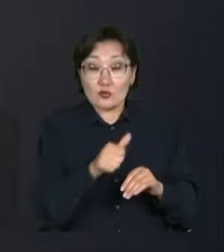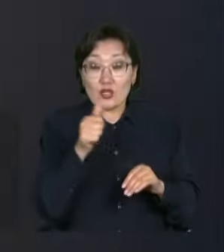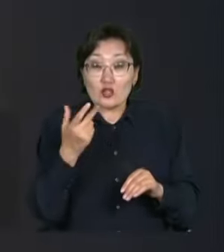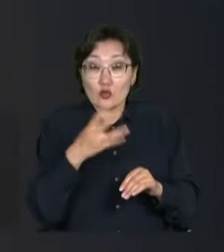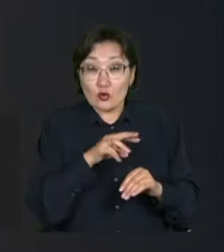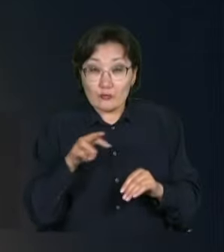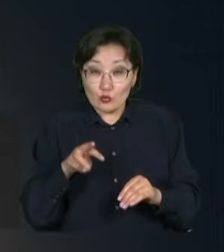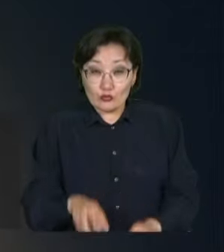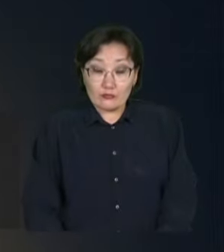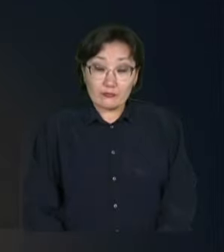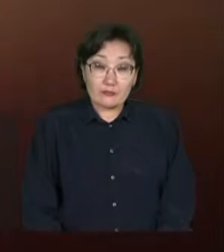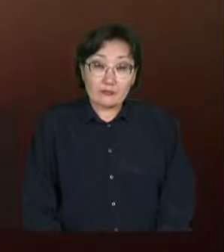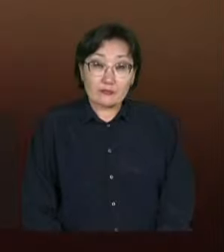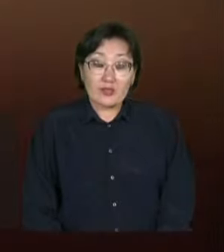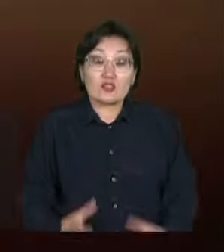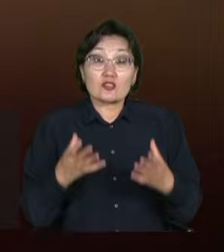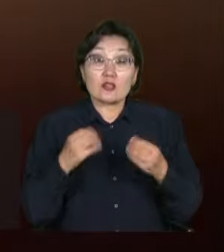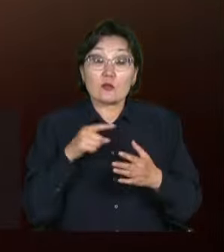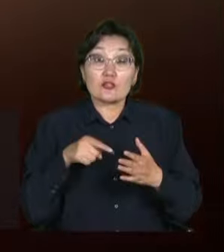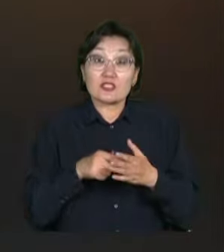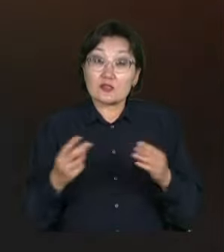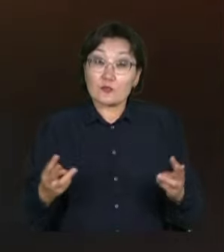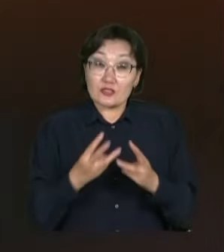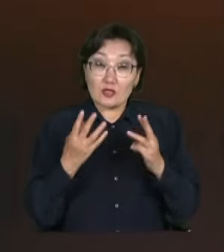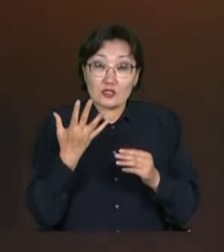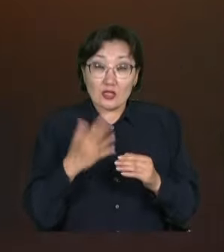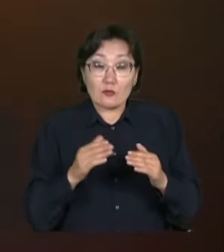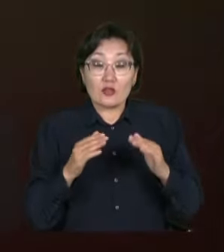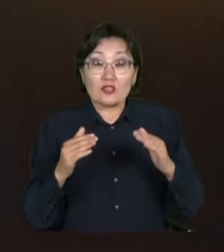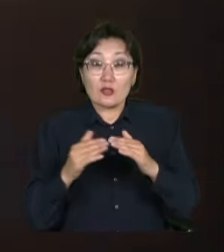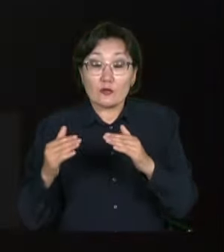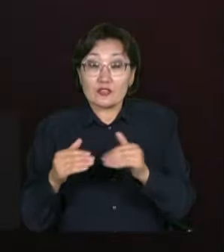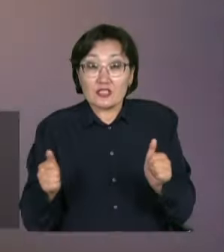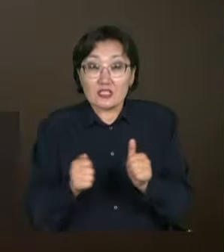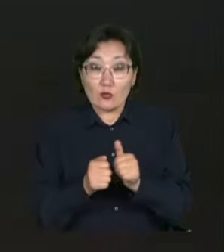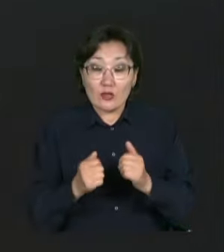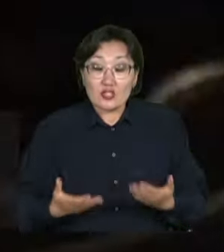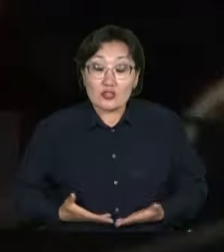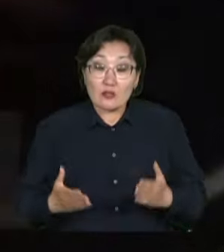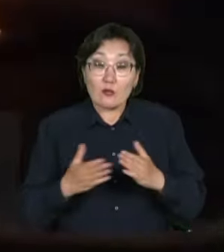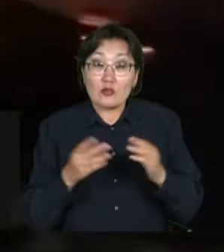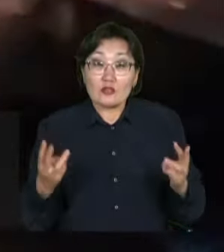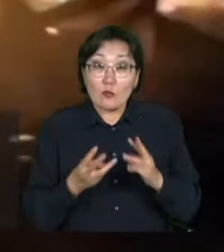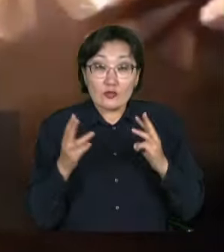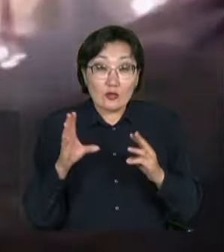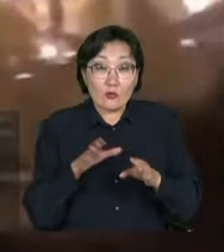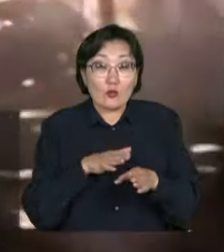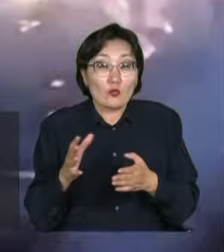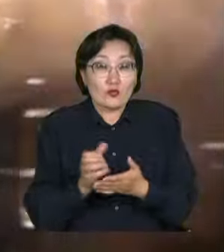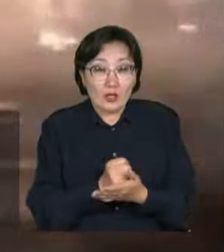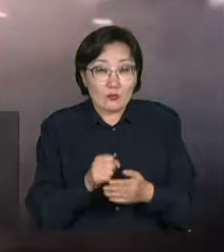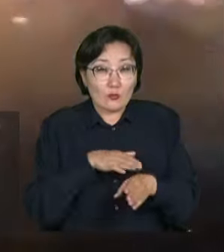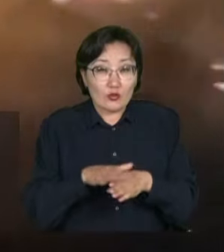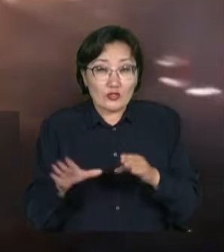минут. Помимо этого, в городе загорелось 5 гаражей, расположенных вблизи жилого дома. Пожар удалось полностью